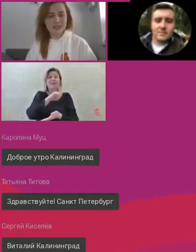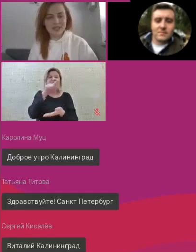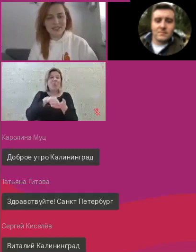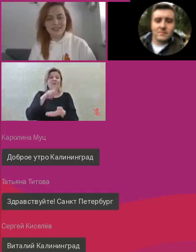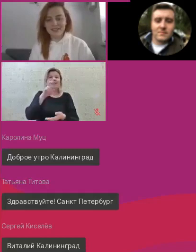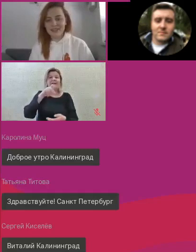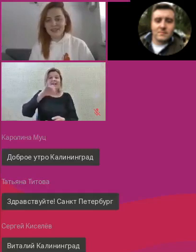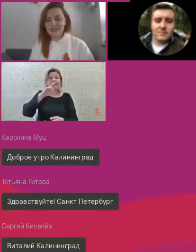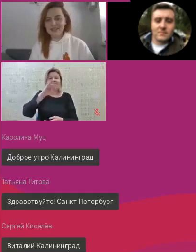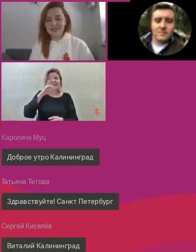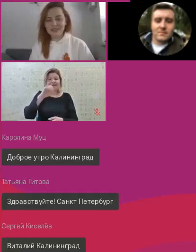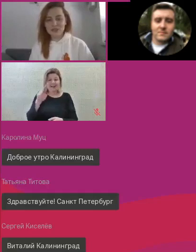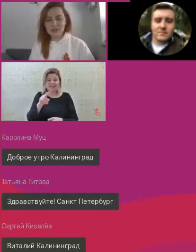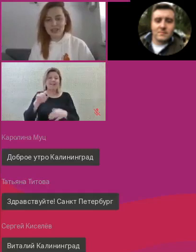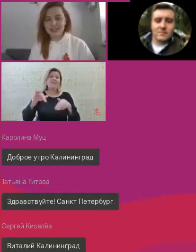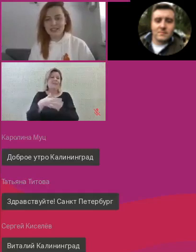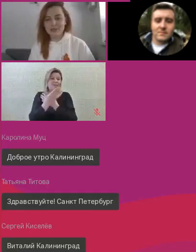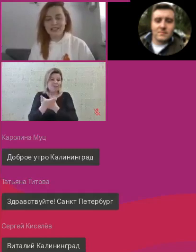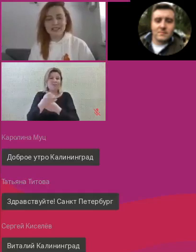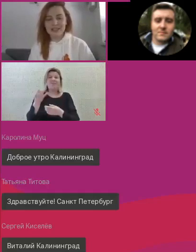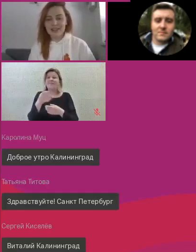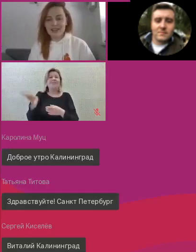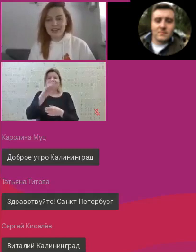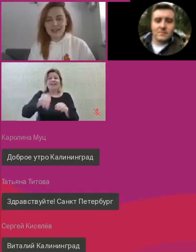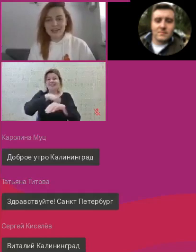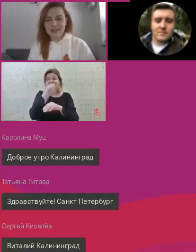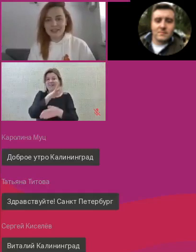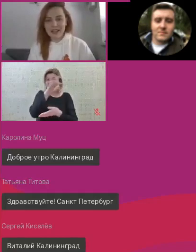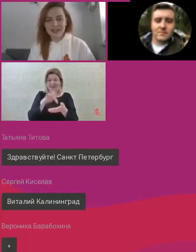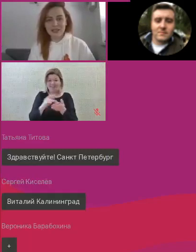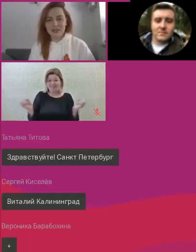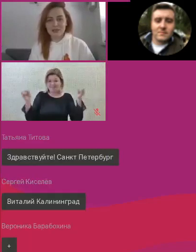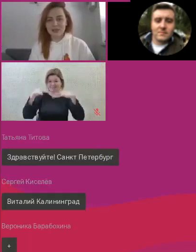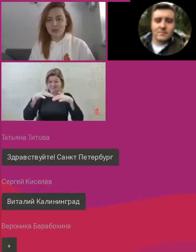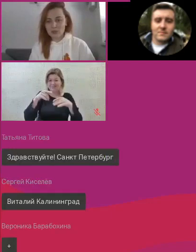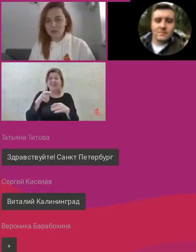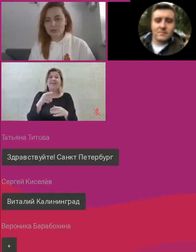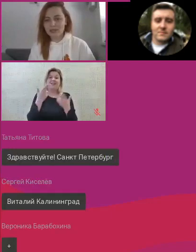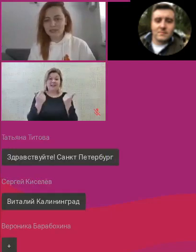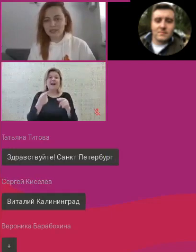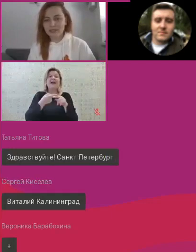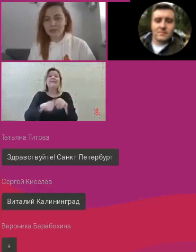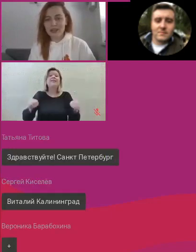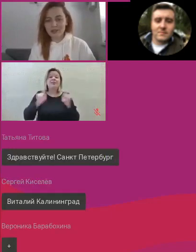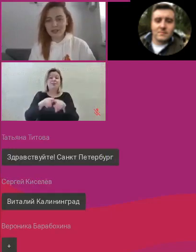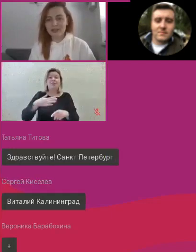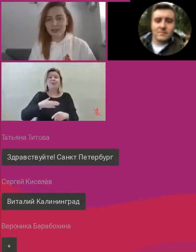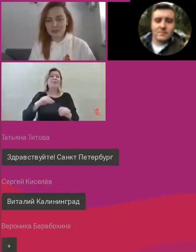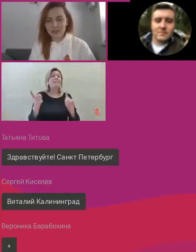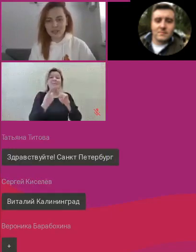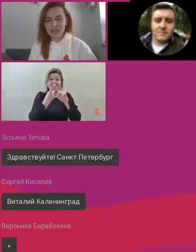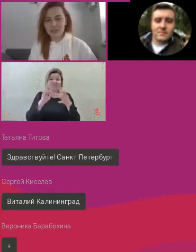Санкт-Петербург, интересные все ключевые города собрались. Да, это тоже мой первый вебинар в